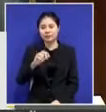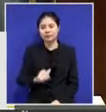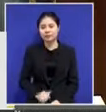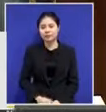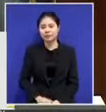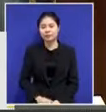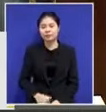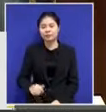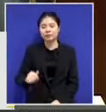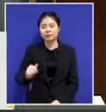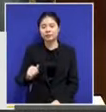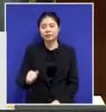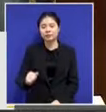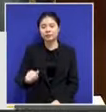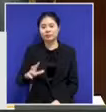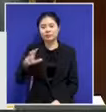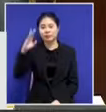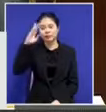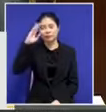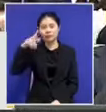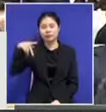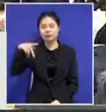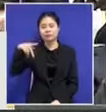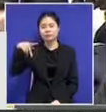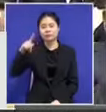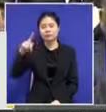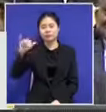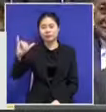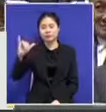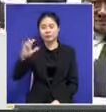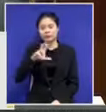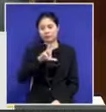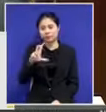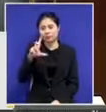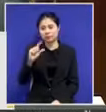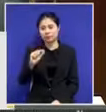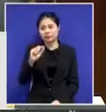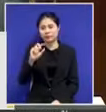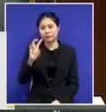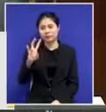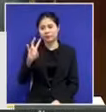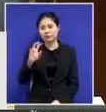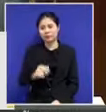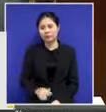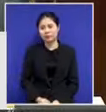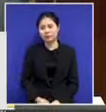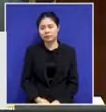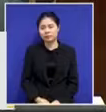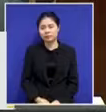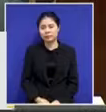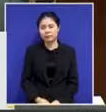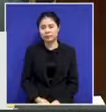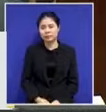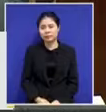าบัววิรัตเลิศ พลเอกประยุทธ์จันทร์โอชาครับ 327นายปรีดาบุญเ